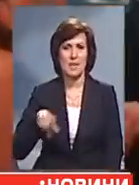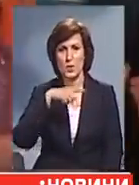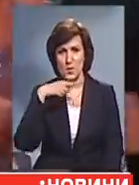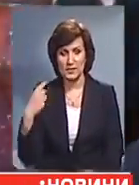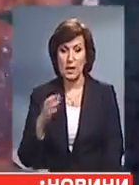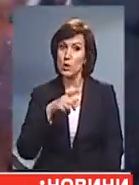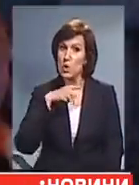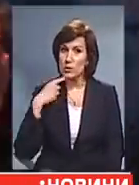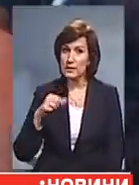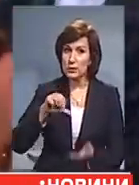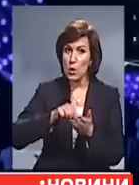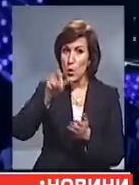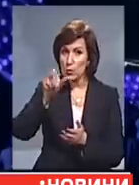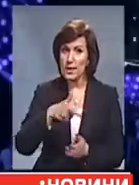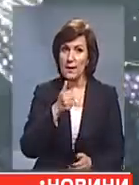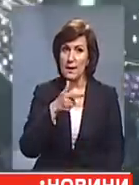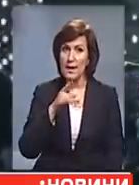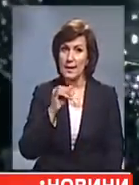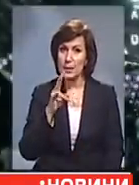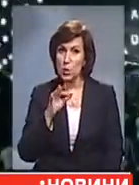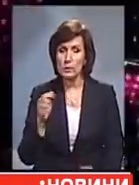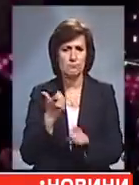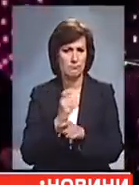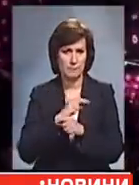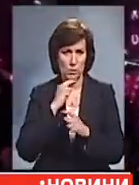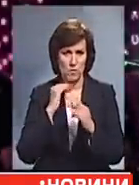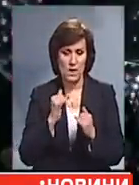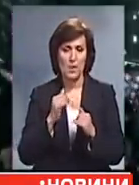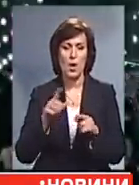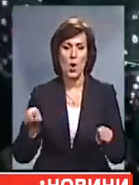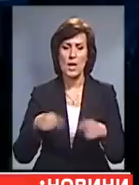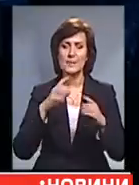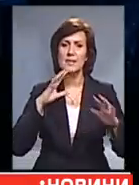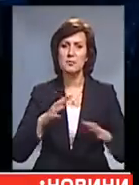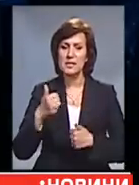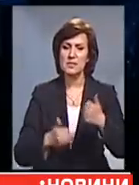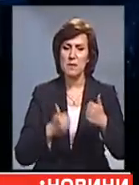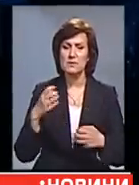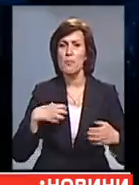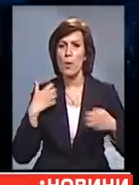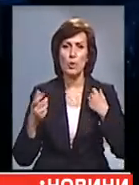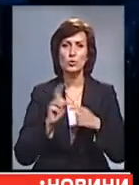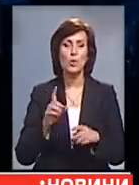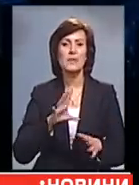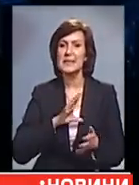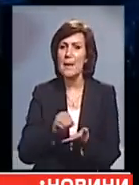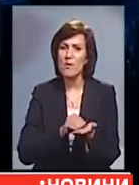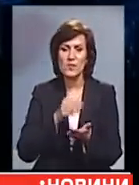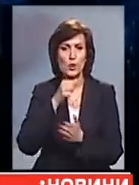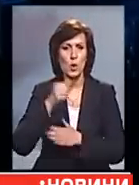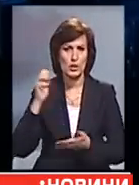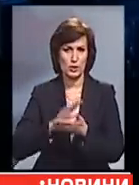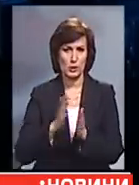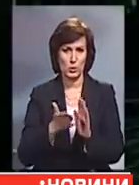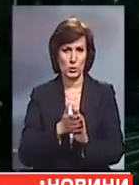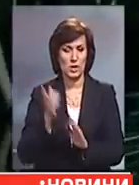До російської конкурсантки Поліни Гагаріної особлива увага. Організатори пісенного змагання побоюються, щоб не повторилась торішня